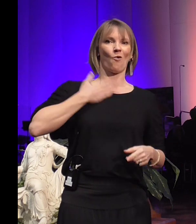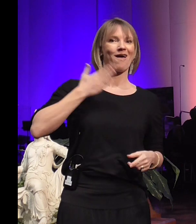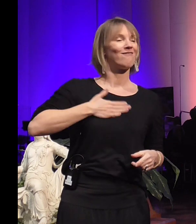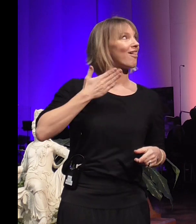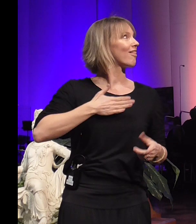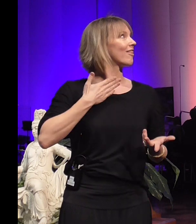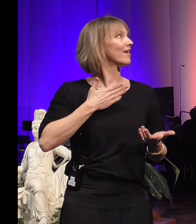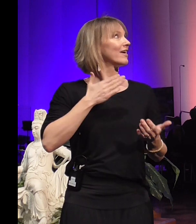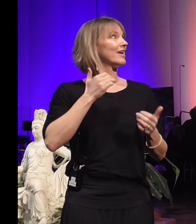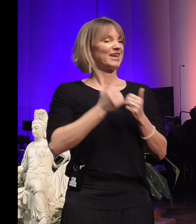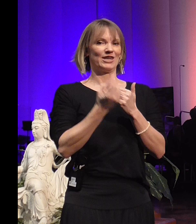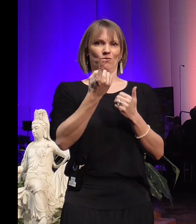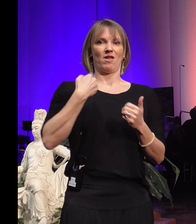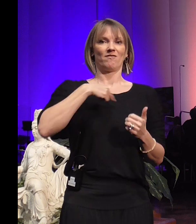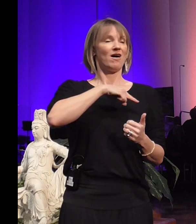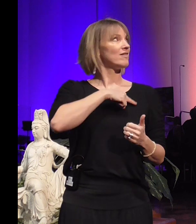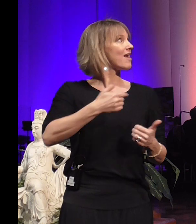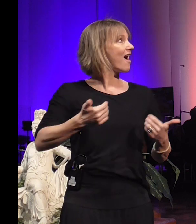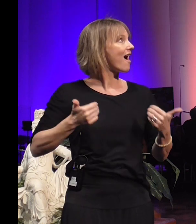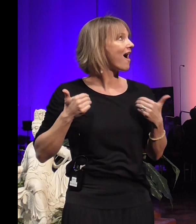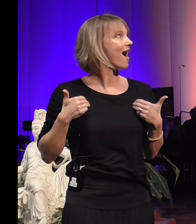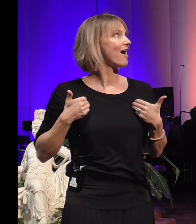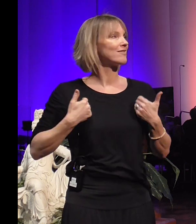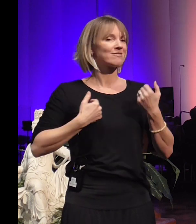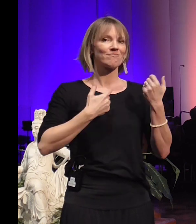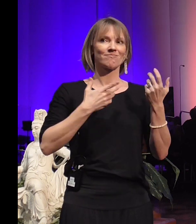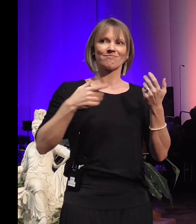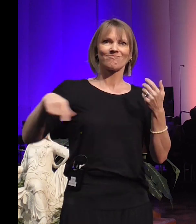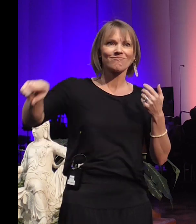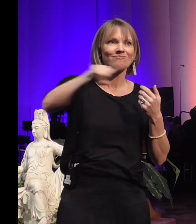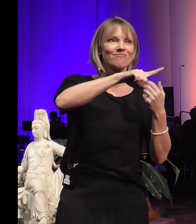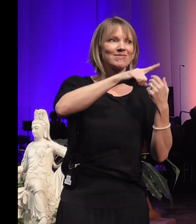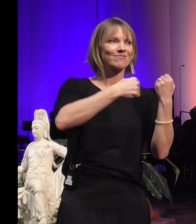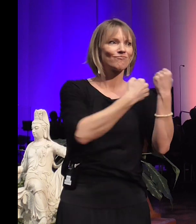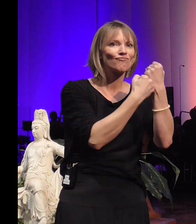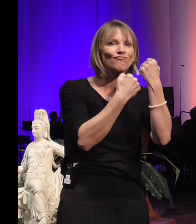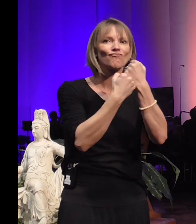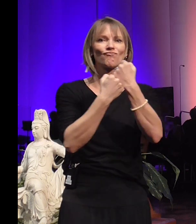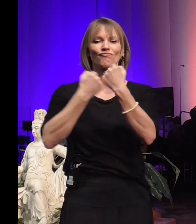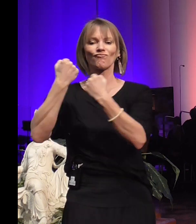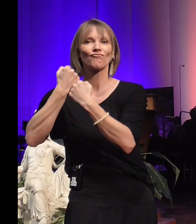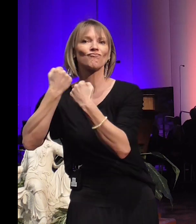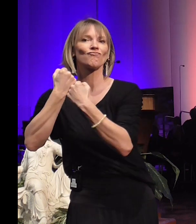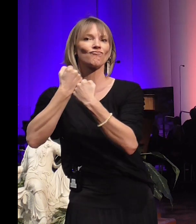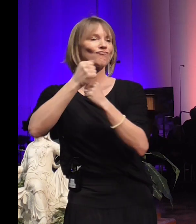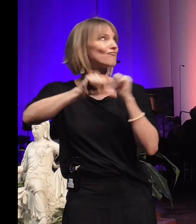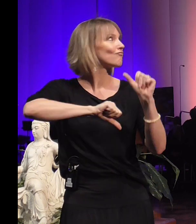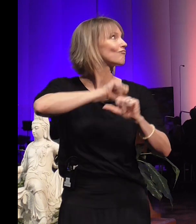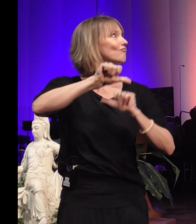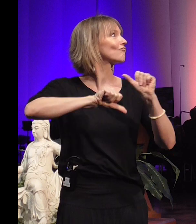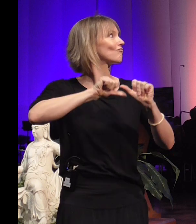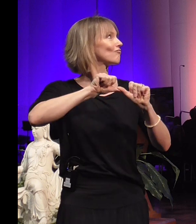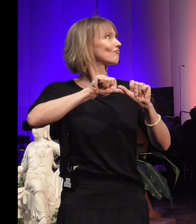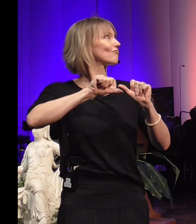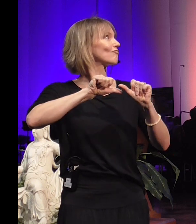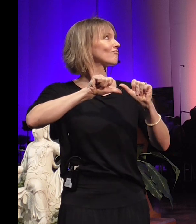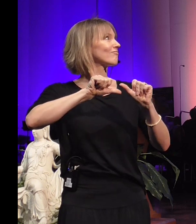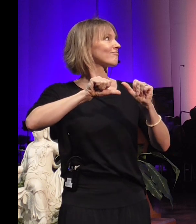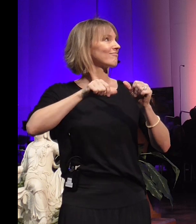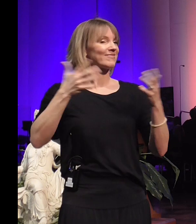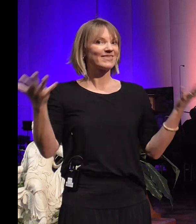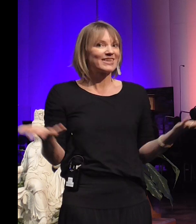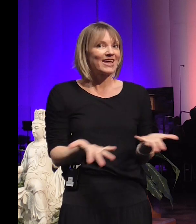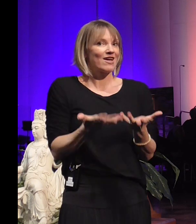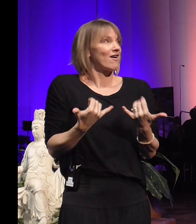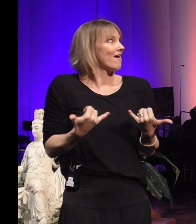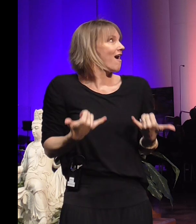Кожен із нас має підтримку один одного в цьому колі, зараз і